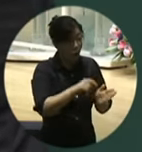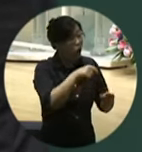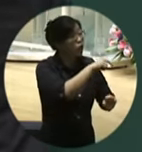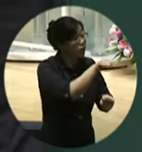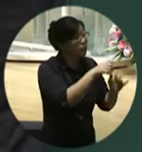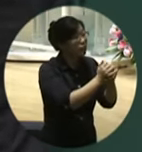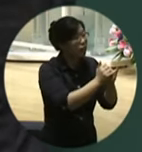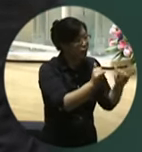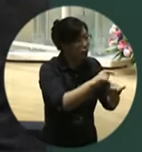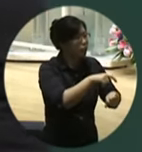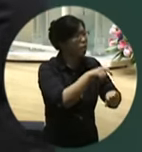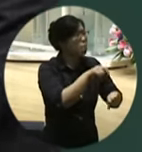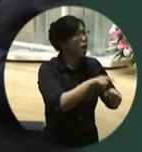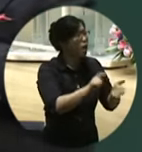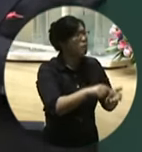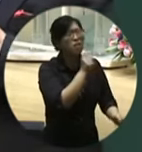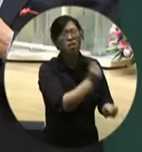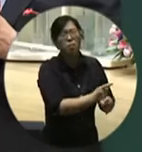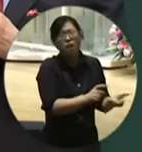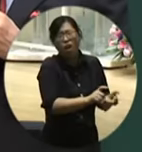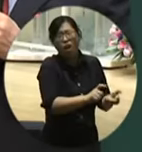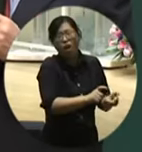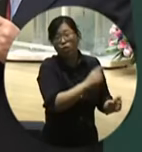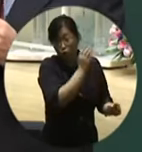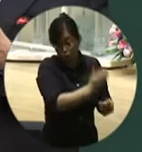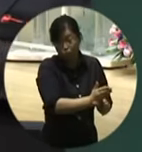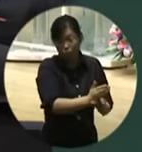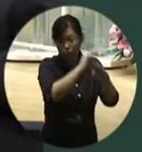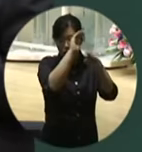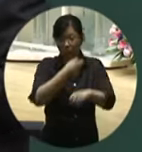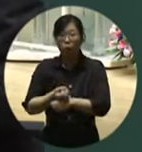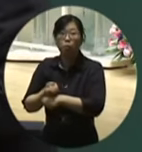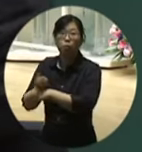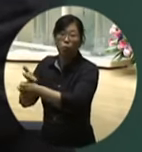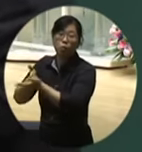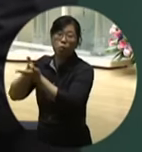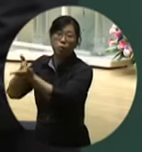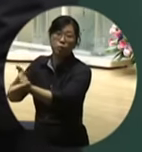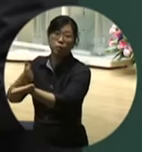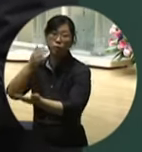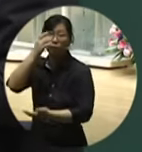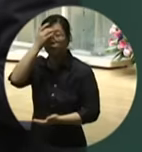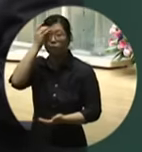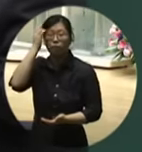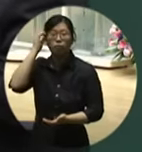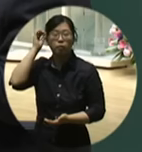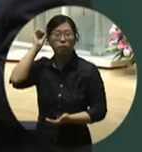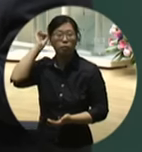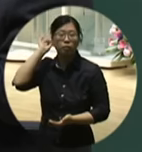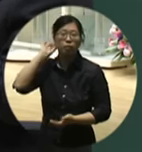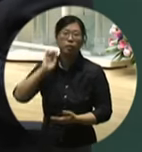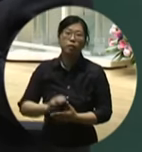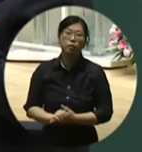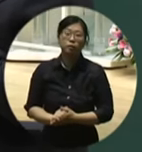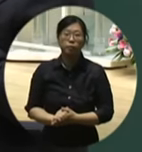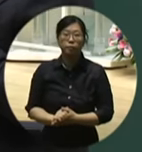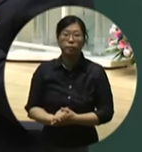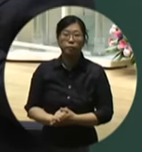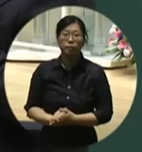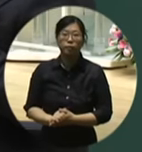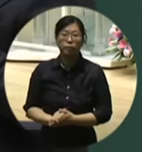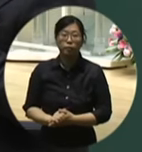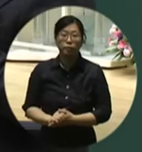Nun told him everything that had happened. They said to Joshua, "The Lord had surely given the whole land into our hands. All the people are melting in fear because of us." 얼마나 중요한